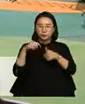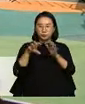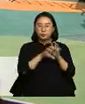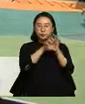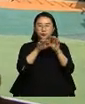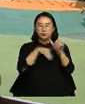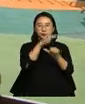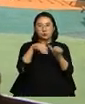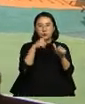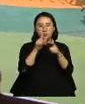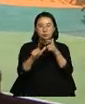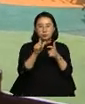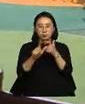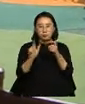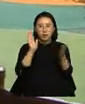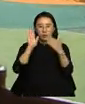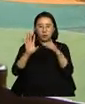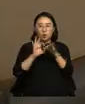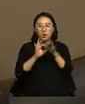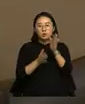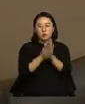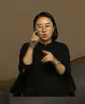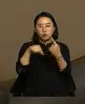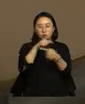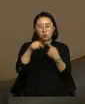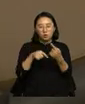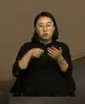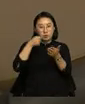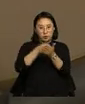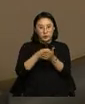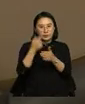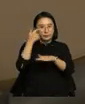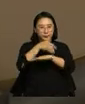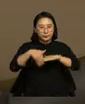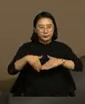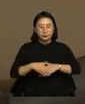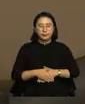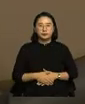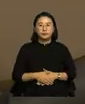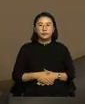코로나19 상황 등을 고려해 향후 관련 시설 운영 여부를 결정하겠다고 밝혔습니다.